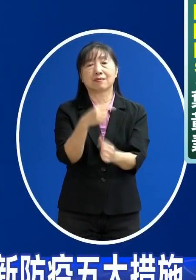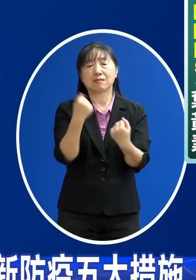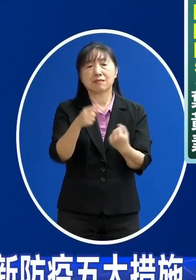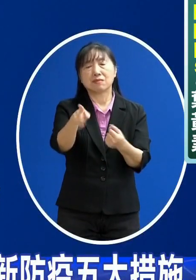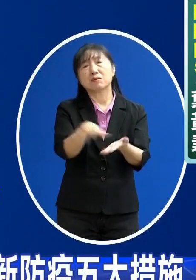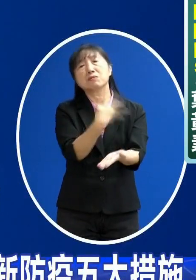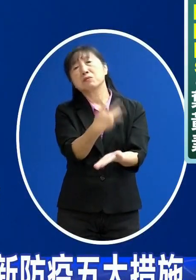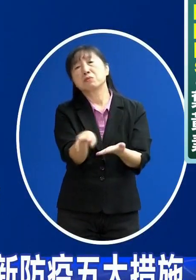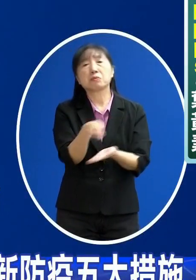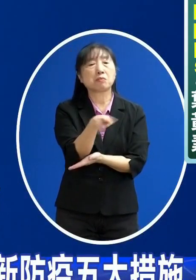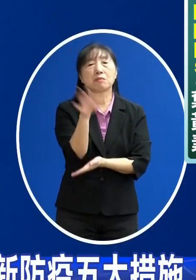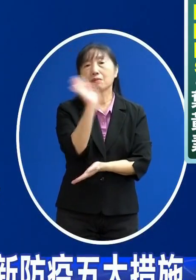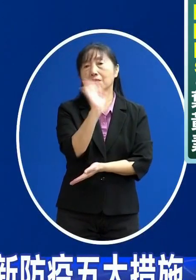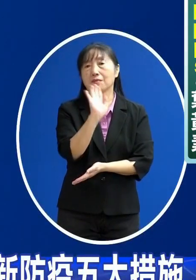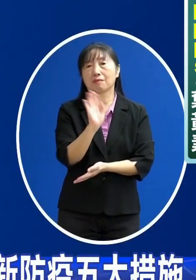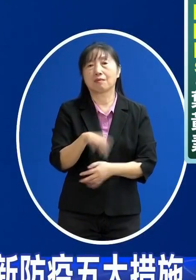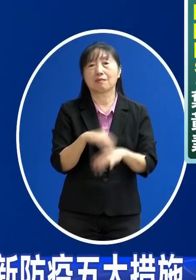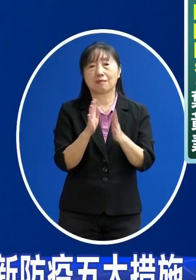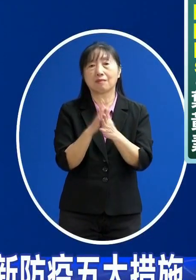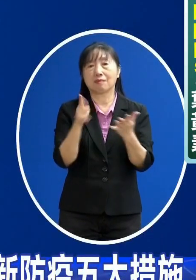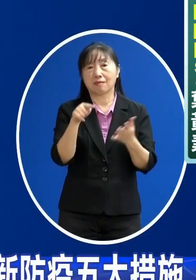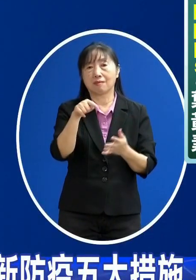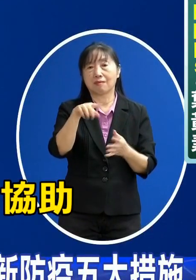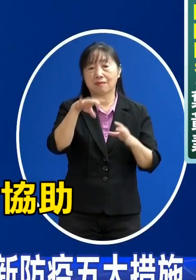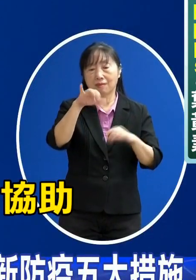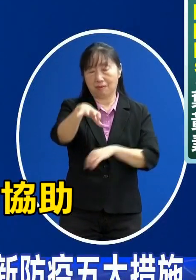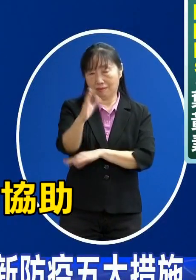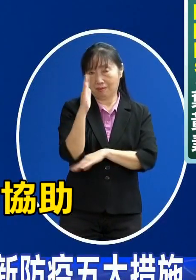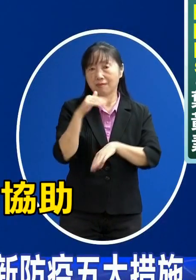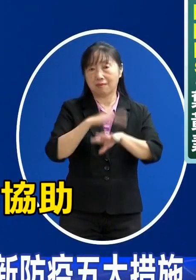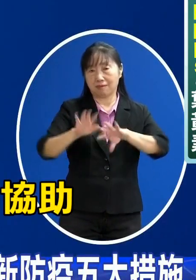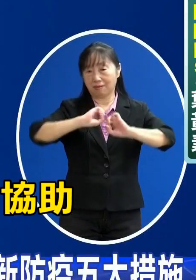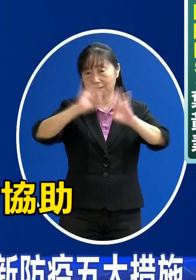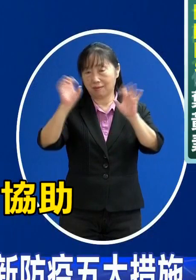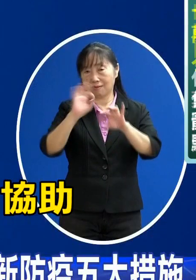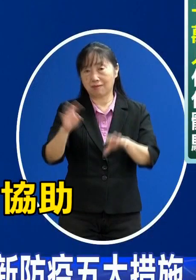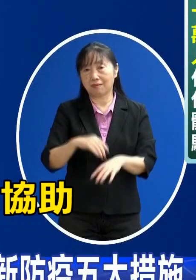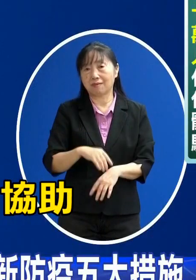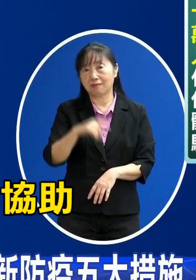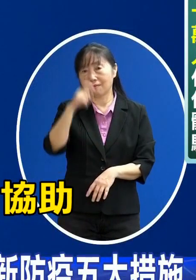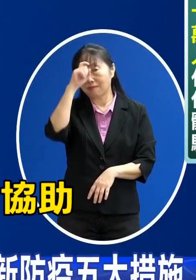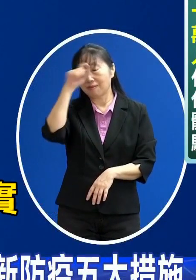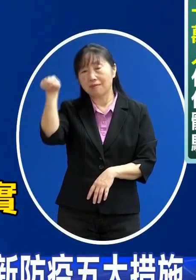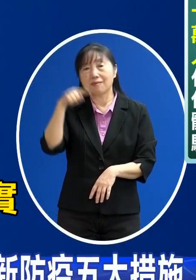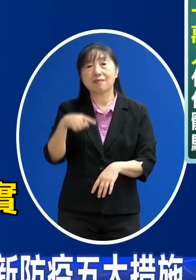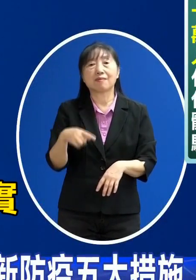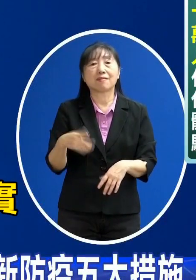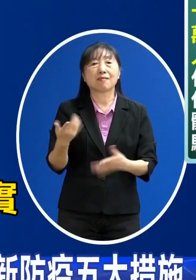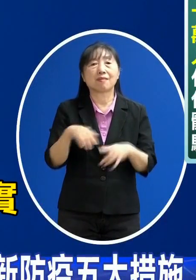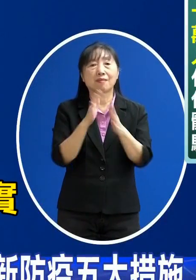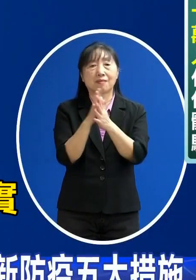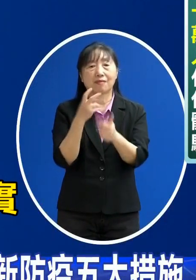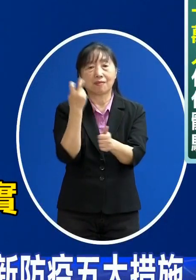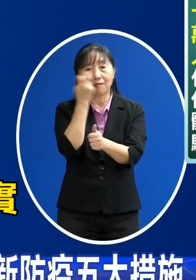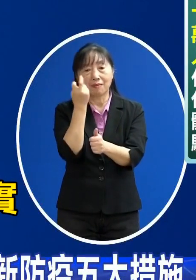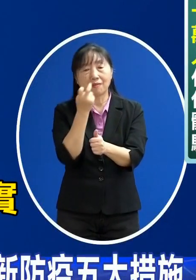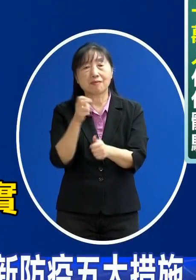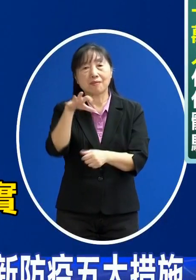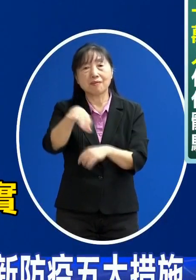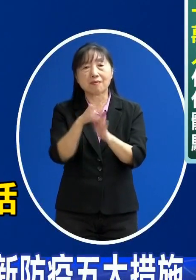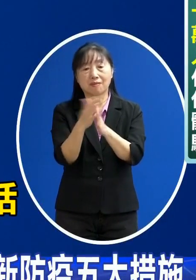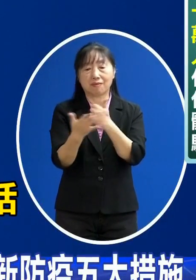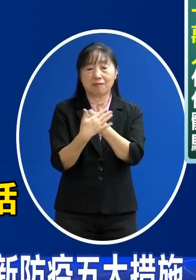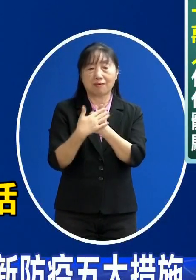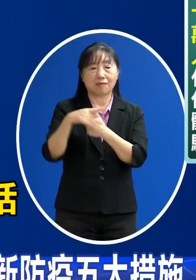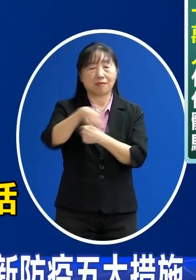免群聚。那这个部分会地方政府会来督导我们的一个市场管理单位来协助我们民众这样的一个落实。那